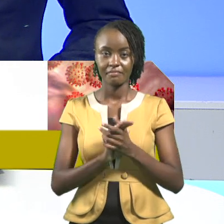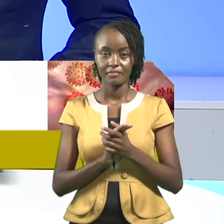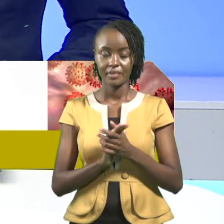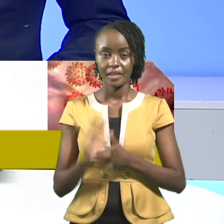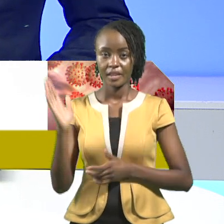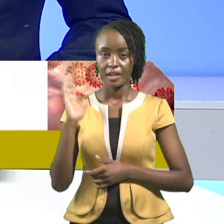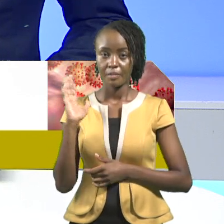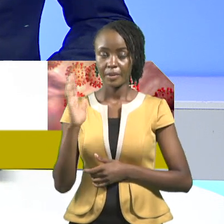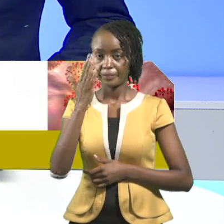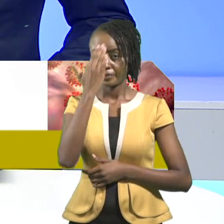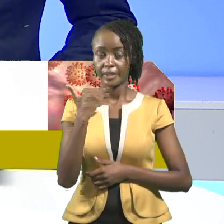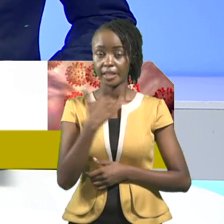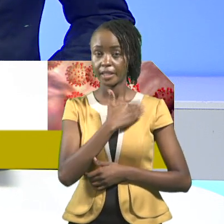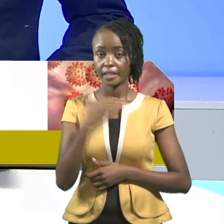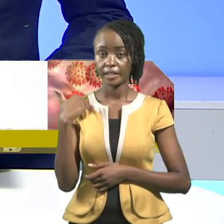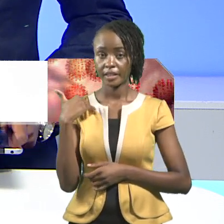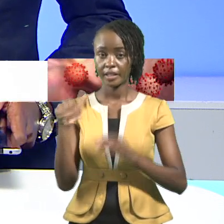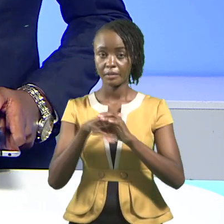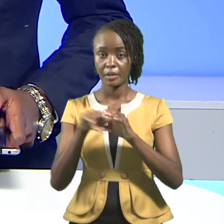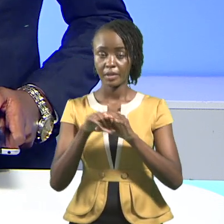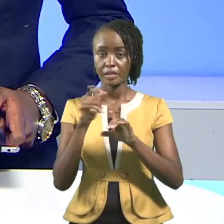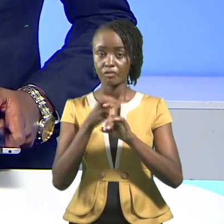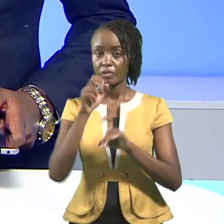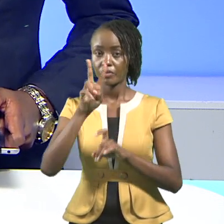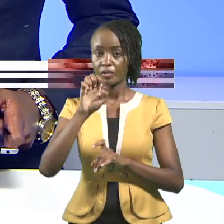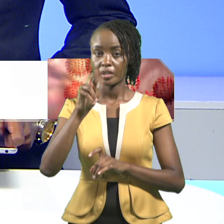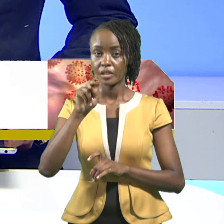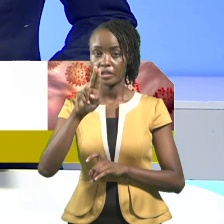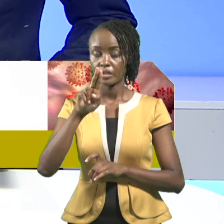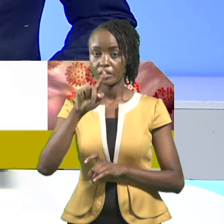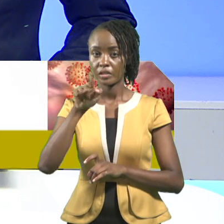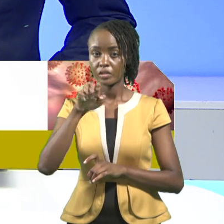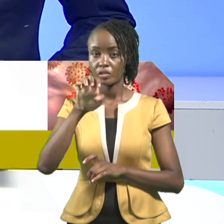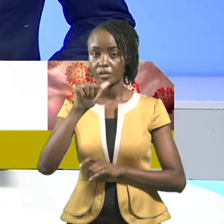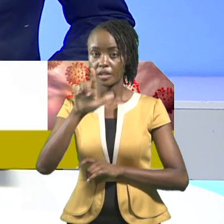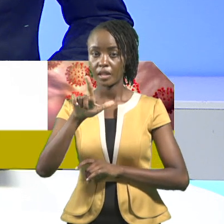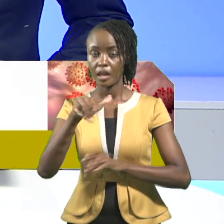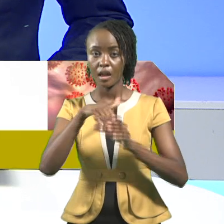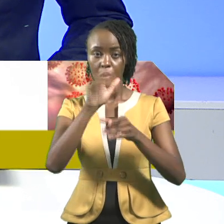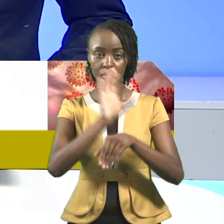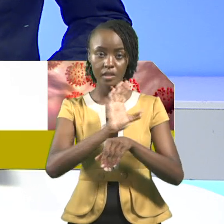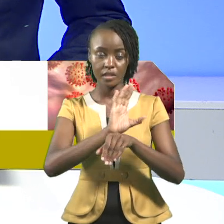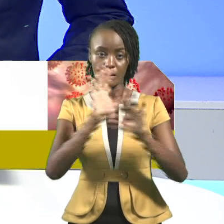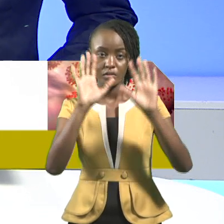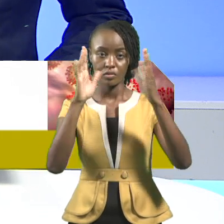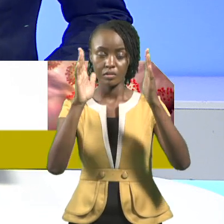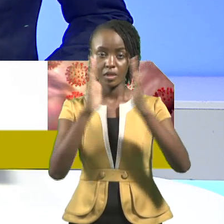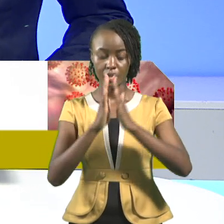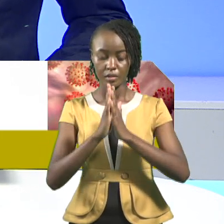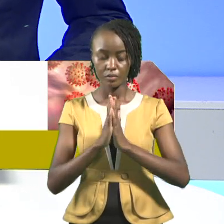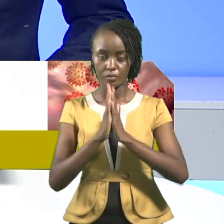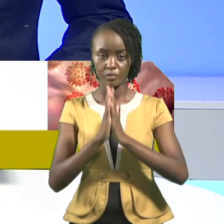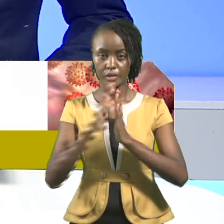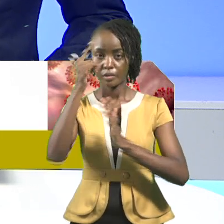hili, wanakatoliki kutoka nchi ya Venezuela wanakusanyika nje ya kanisa kuadhimisha siku kuu ya Pasaka kwa ajili ya kufanya maombi, huku kukiwa